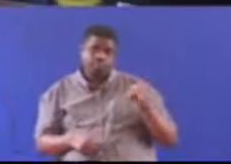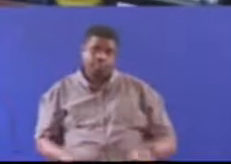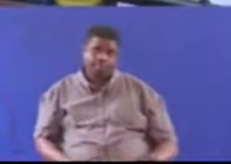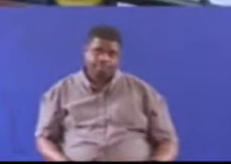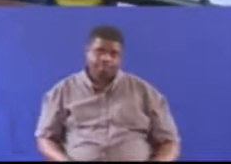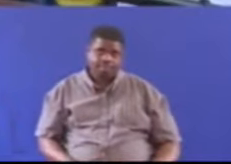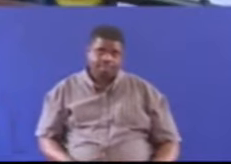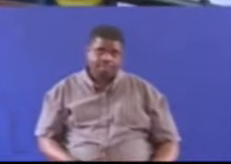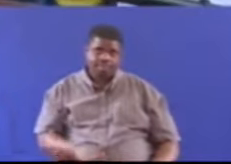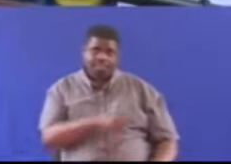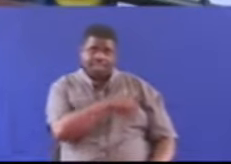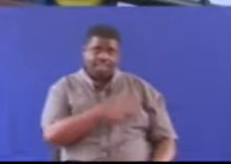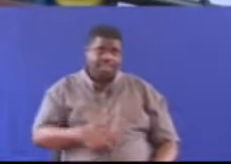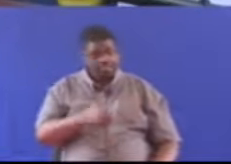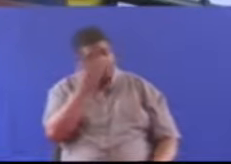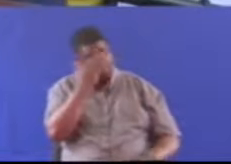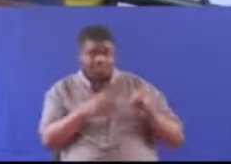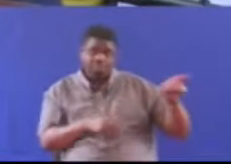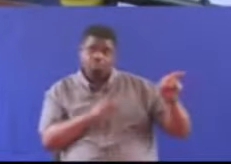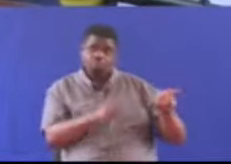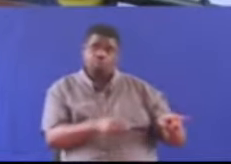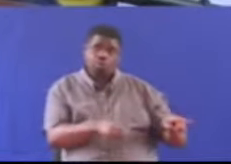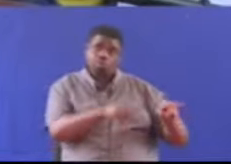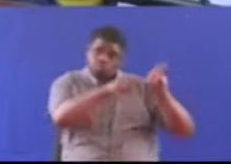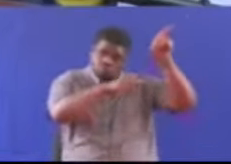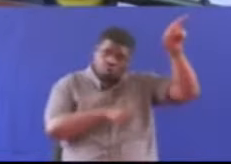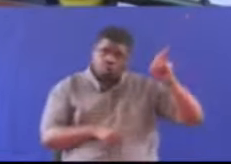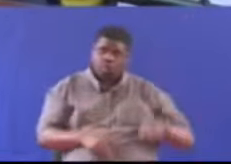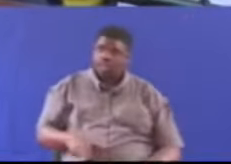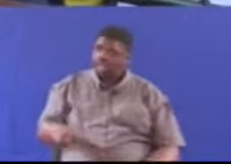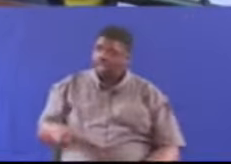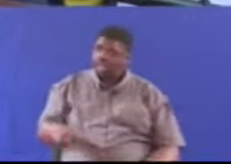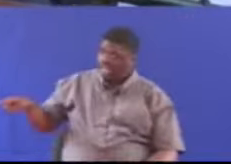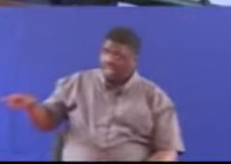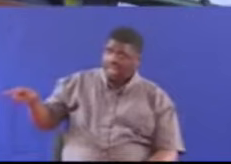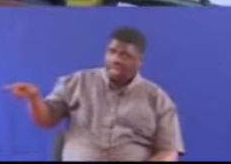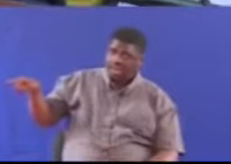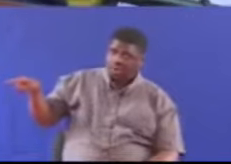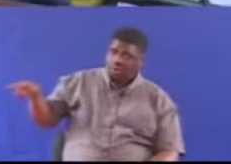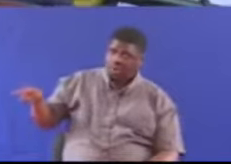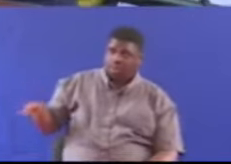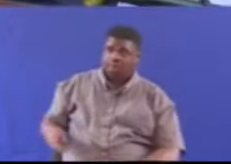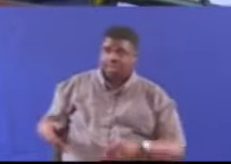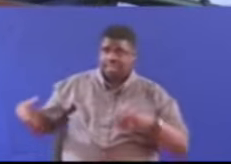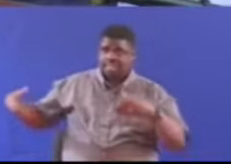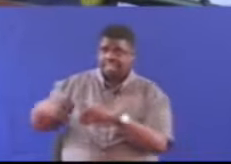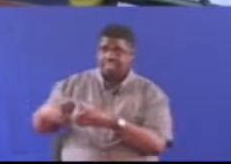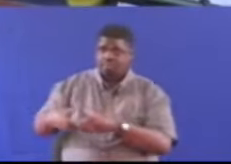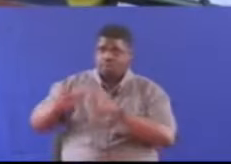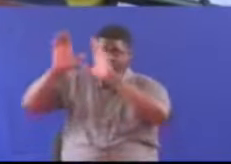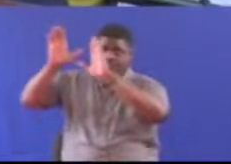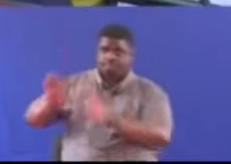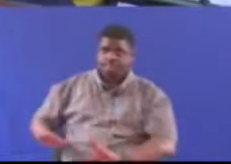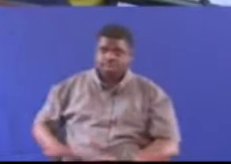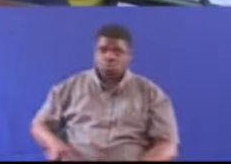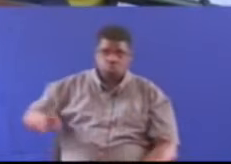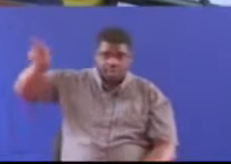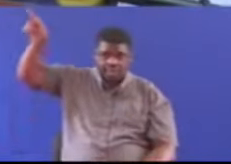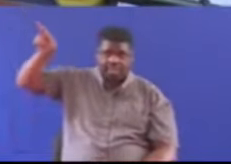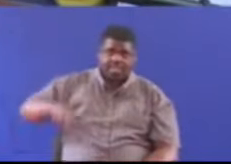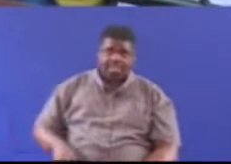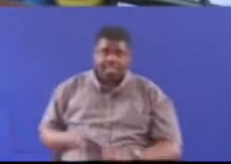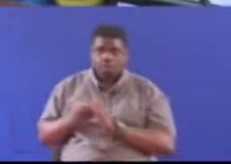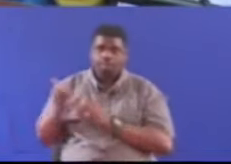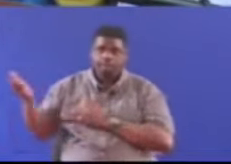anawafahamu maana alikuwa naye huko, lakini hawa ndio walikuwa kwenye hiyo tifutifu ya kampeni kule. Ninaomba sasa